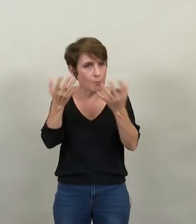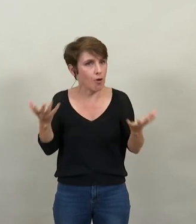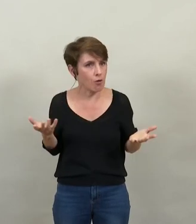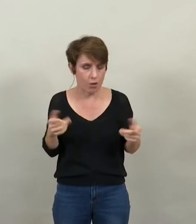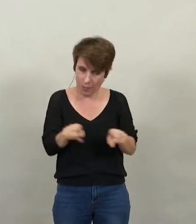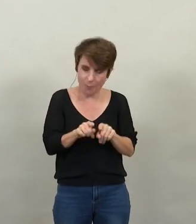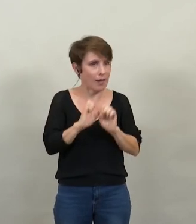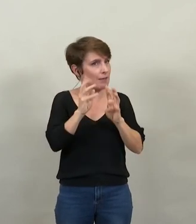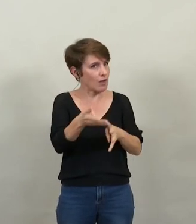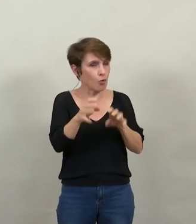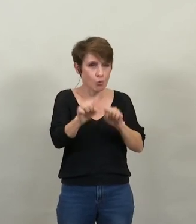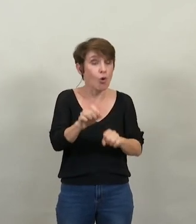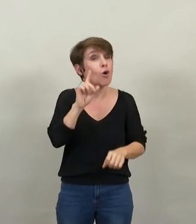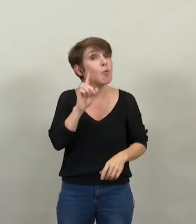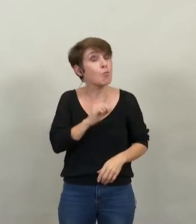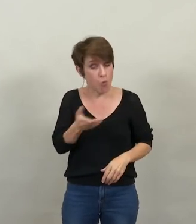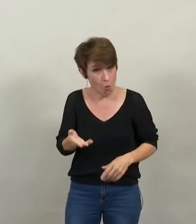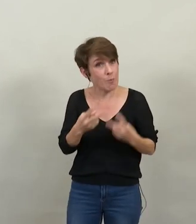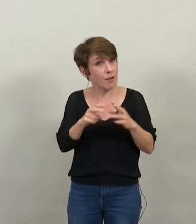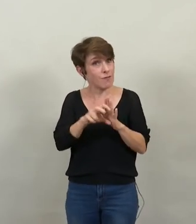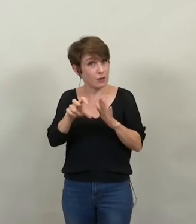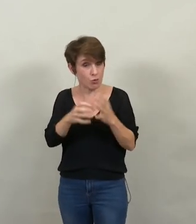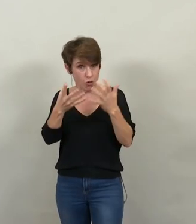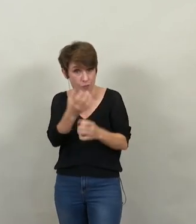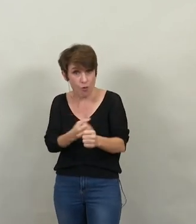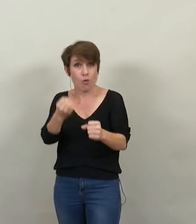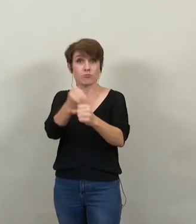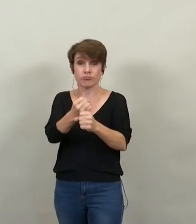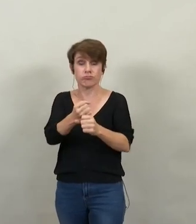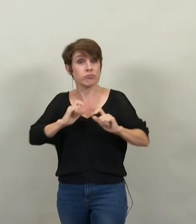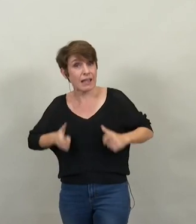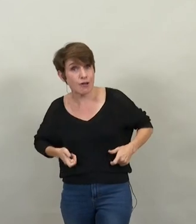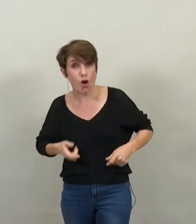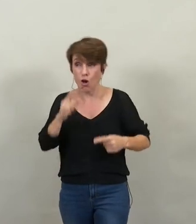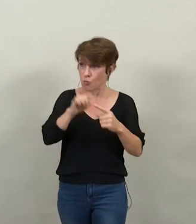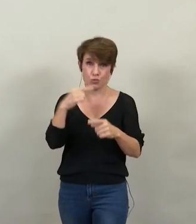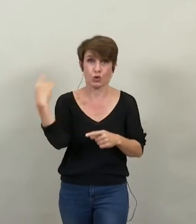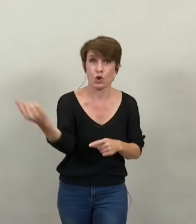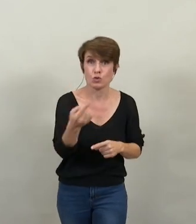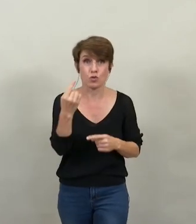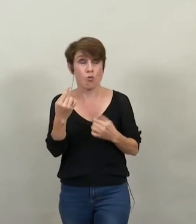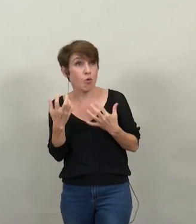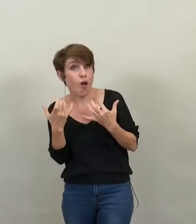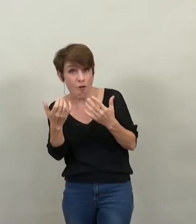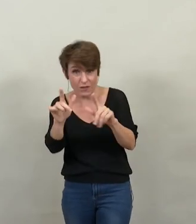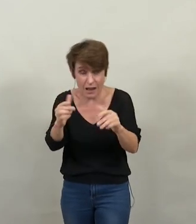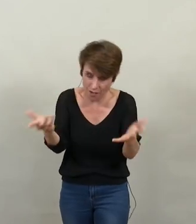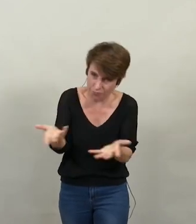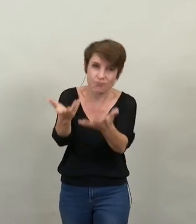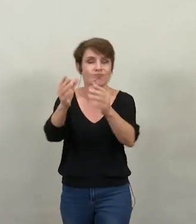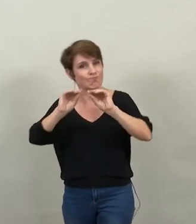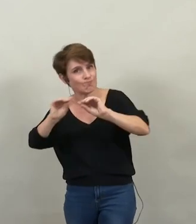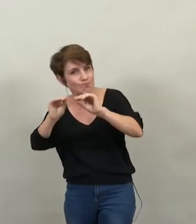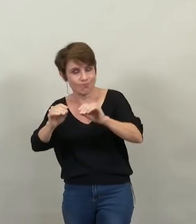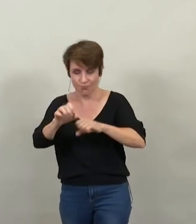ville de Grenoble veut s'emparer de ce sujet le faire et mettre en place une école qui va permettre à tous ceux qui on ont envie d'apprendre à rouler correctement